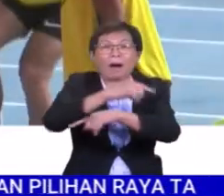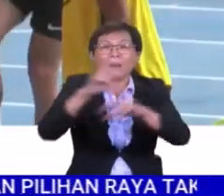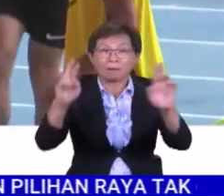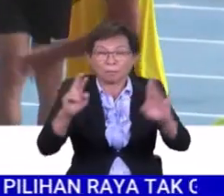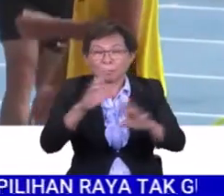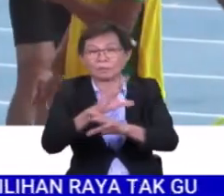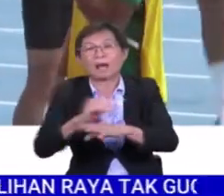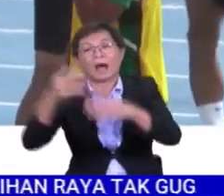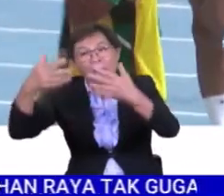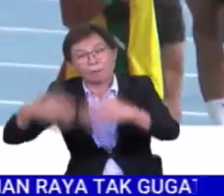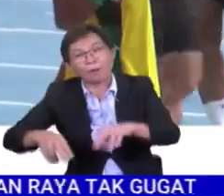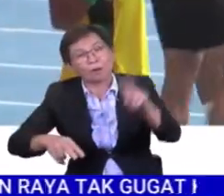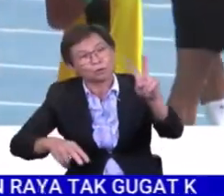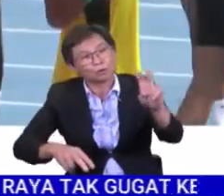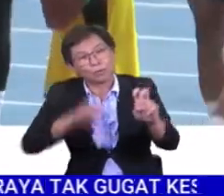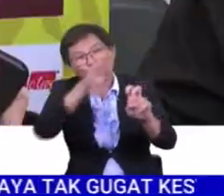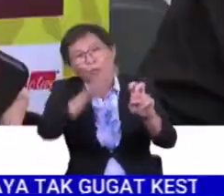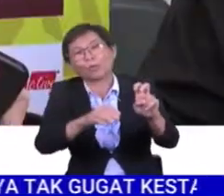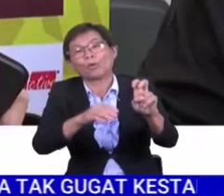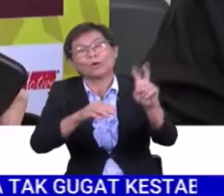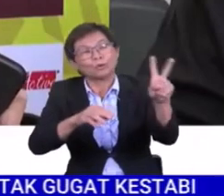pada 26 Mac kemudian.